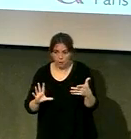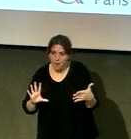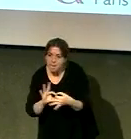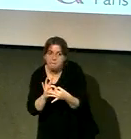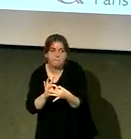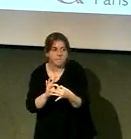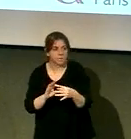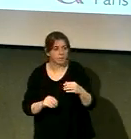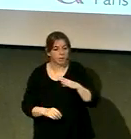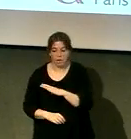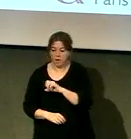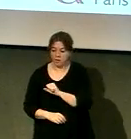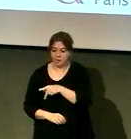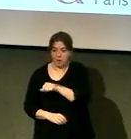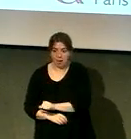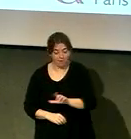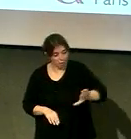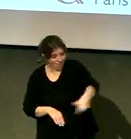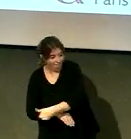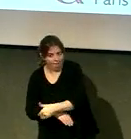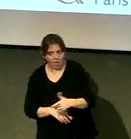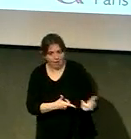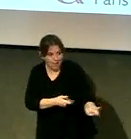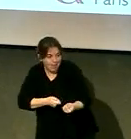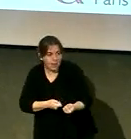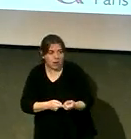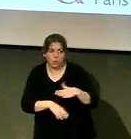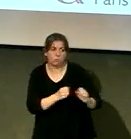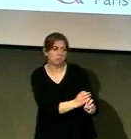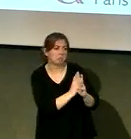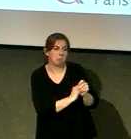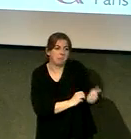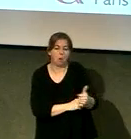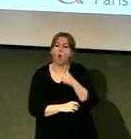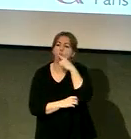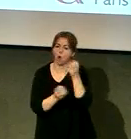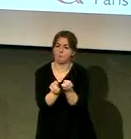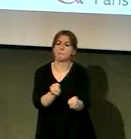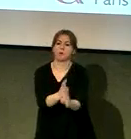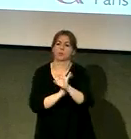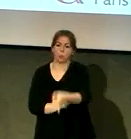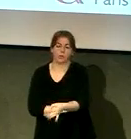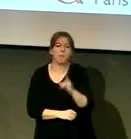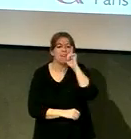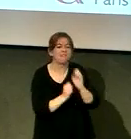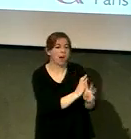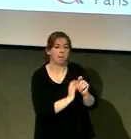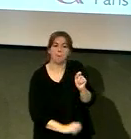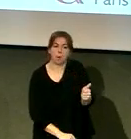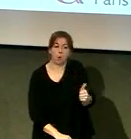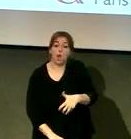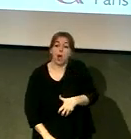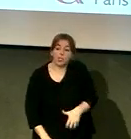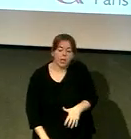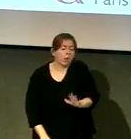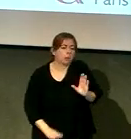auprès d'Exapa. On voit qu'elles ne sont pas très nombreuses comparées avec les hommes et surtout enceintes. Franchir la porte d'entrée